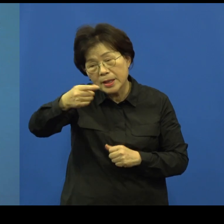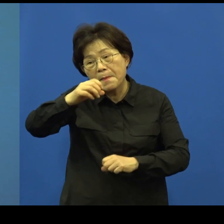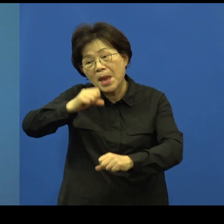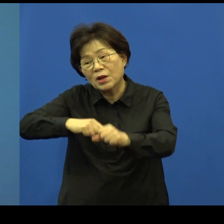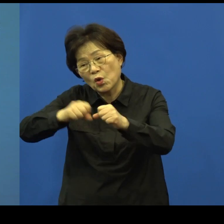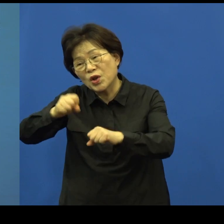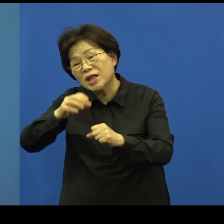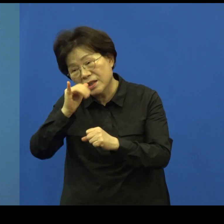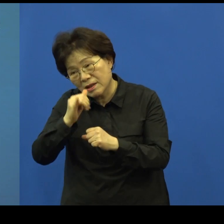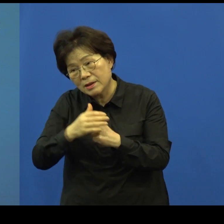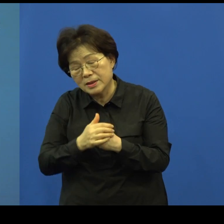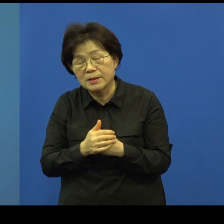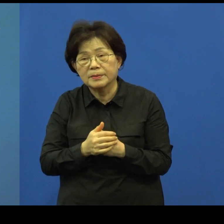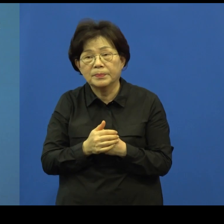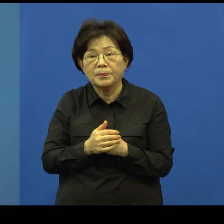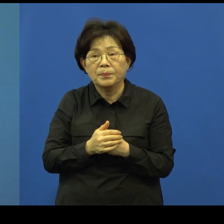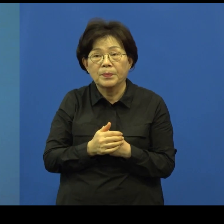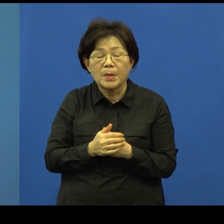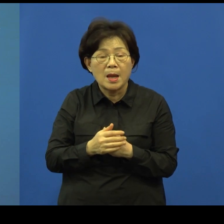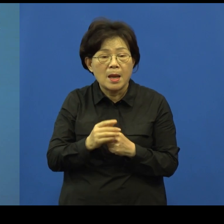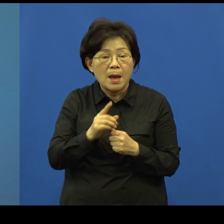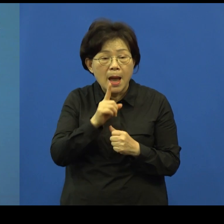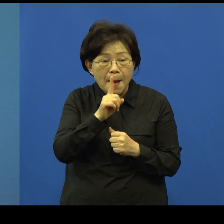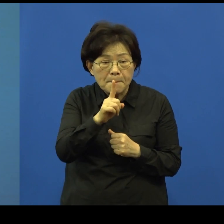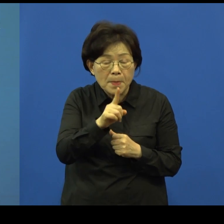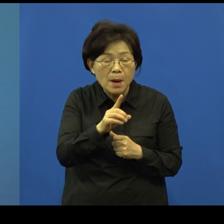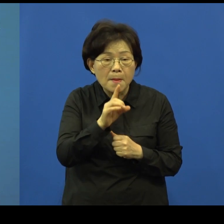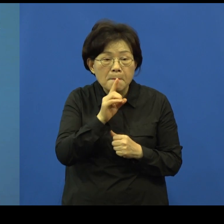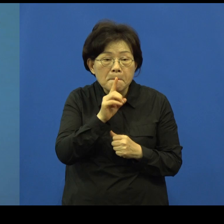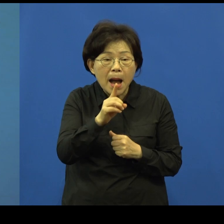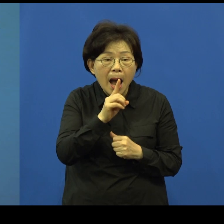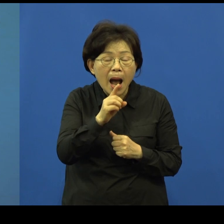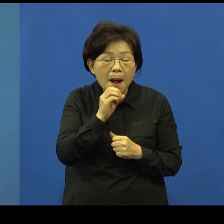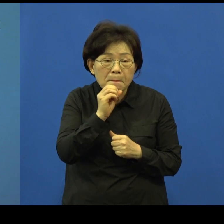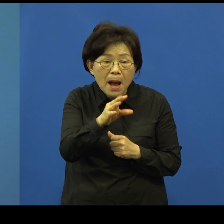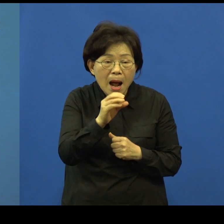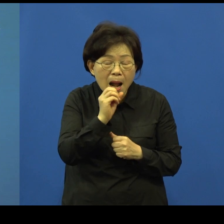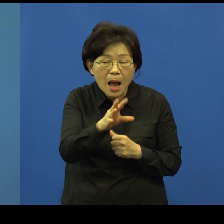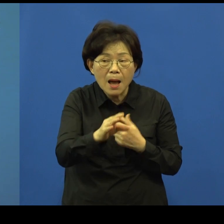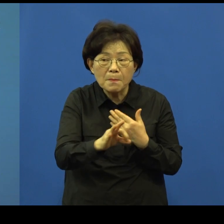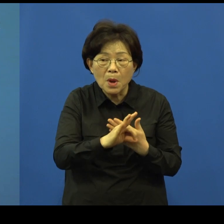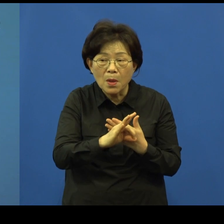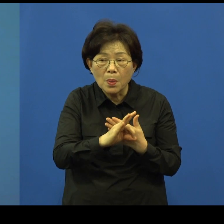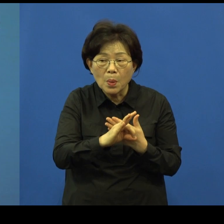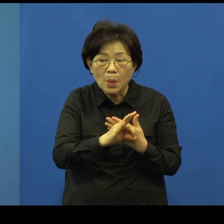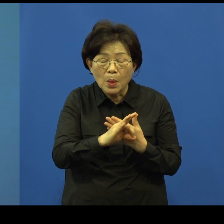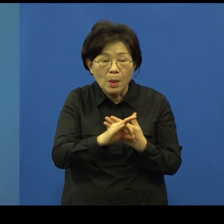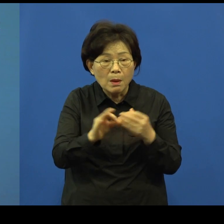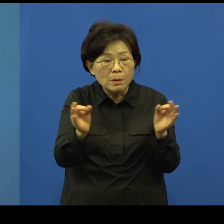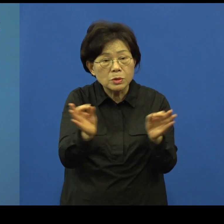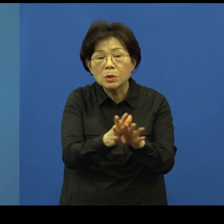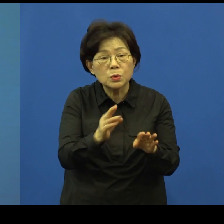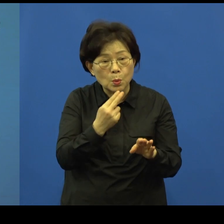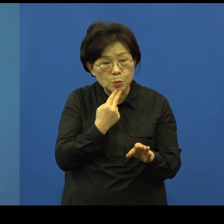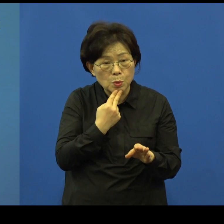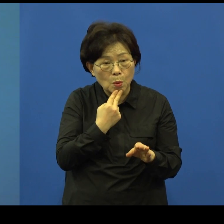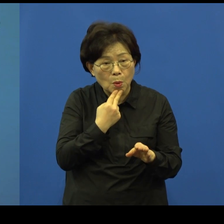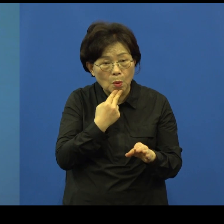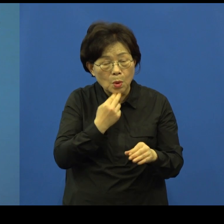겁니다. 그래서 한 번 말에 입에서 나온 말은 사라지지 않는다. 말에 권세가